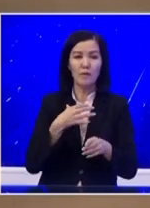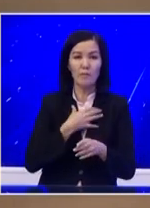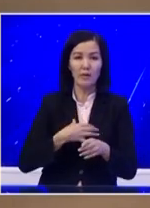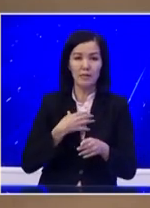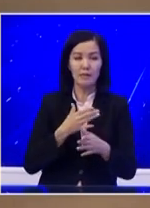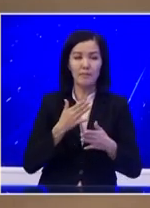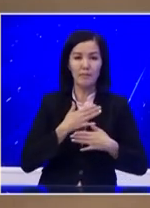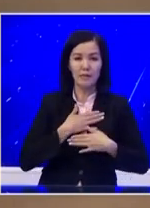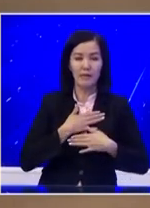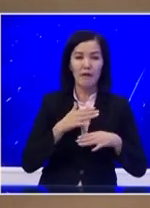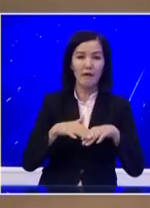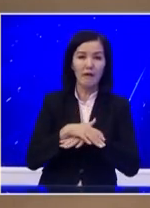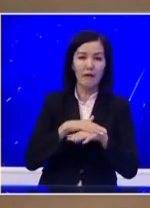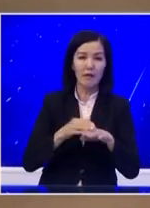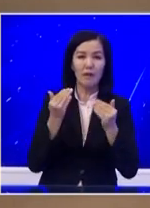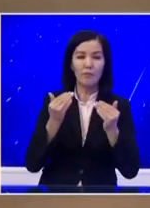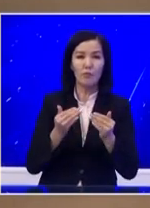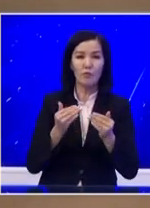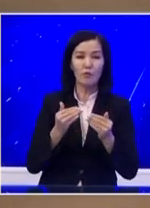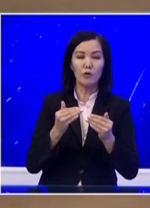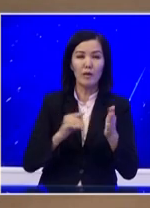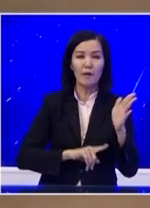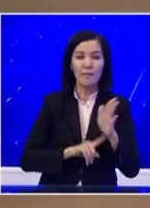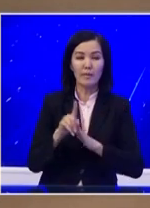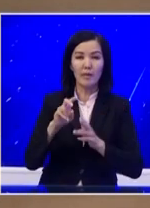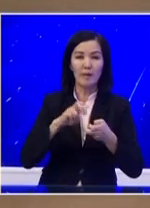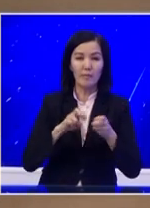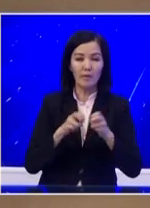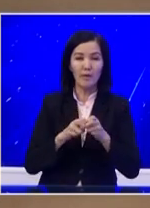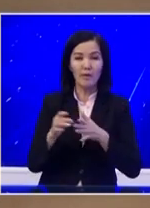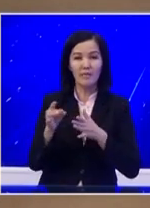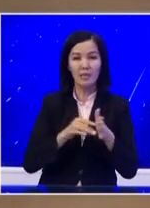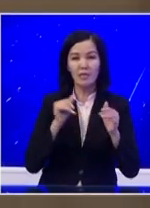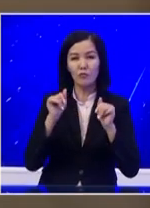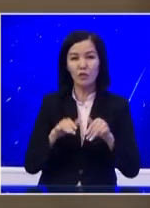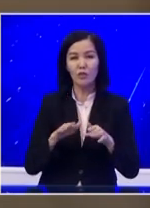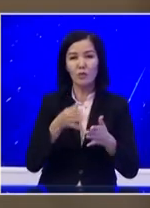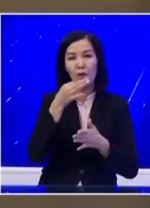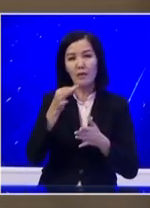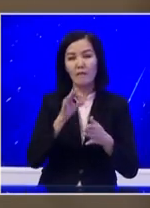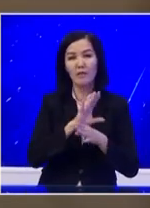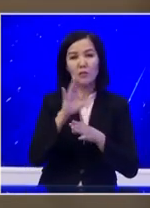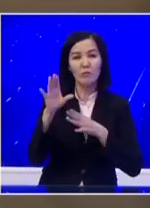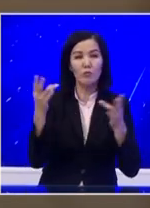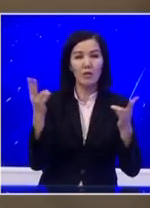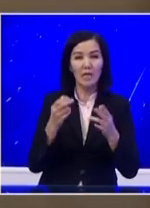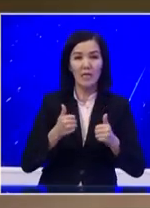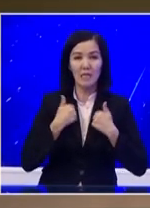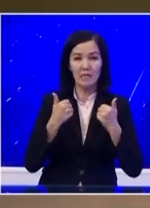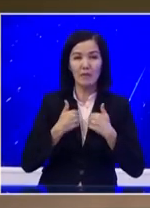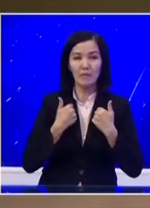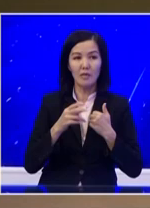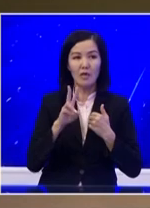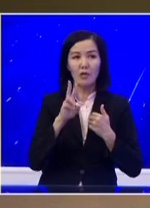Өйткені біз халыққа бүгін туындаған проблеманы тез жеткізуге тырысамыз. Мен